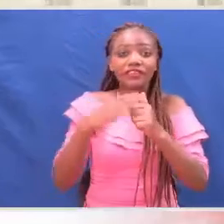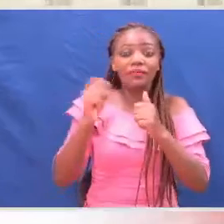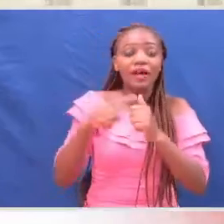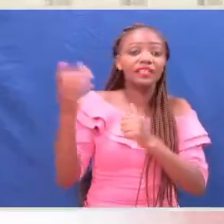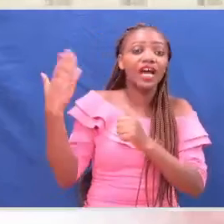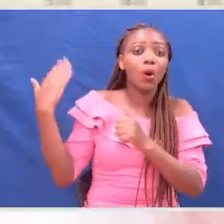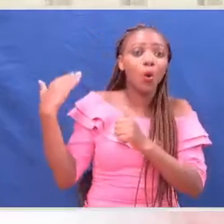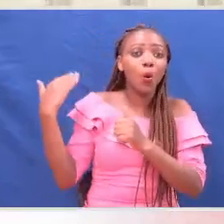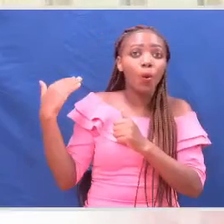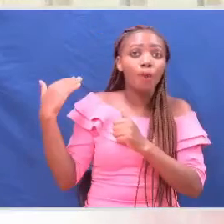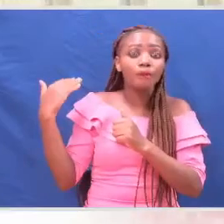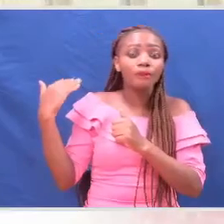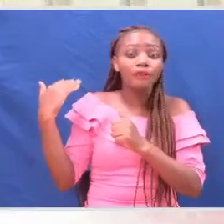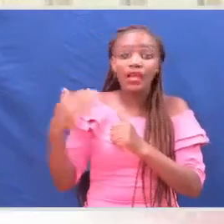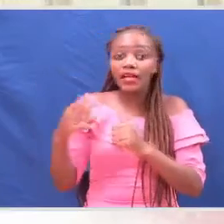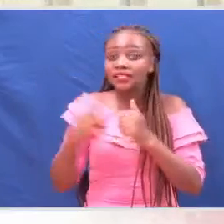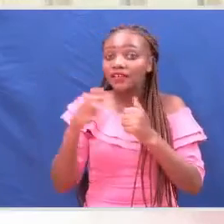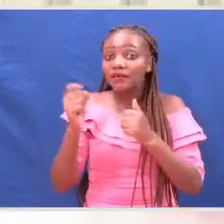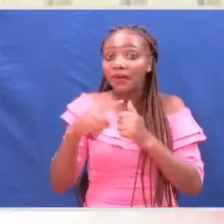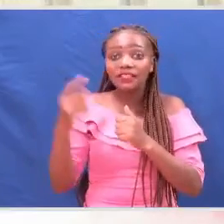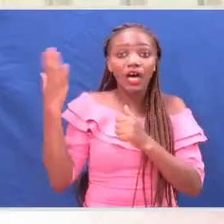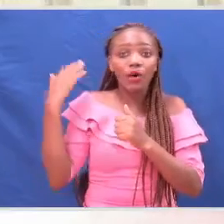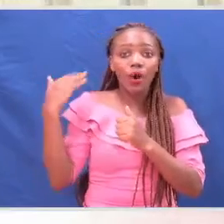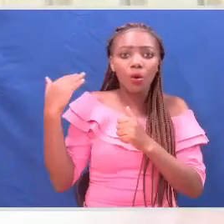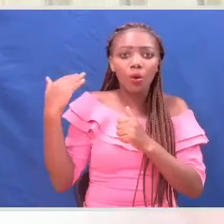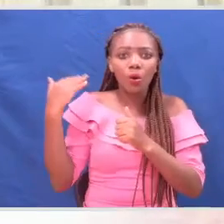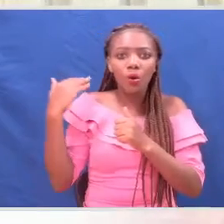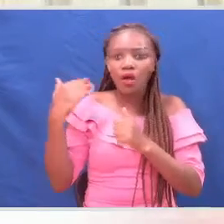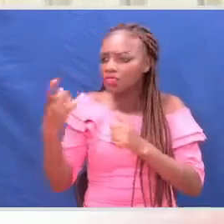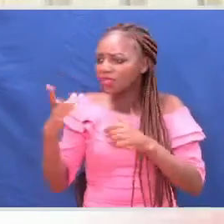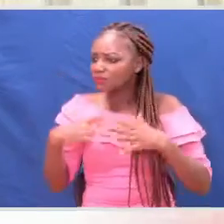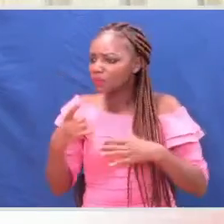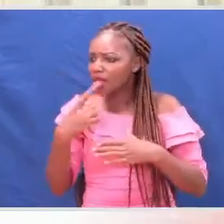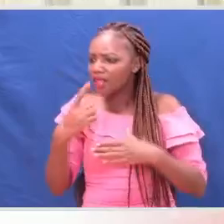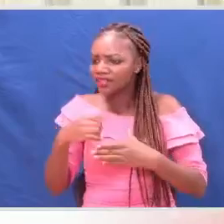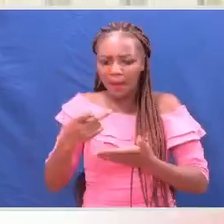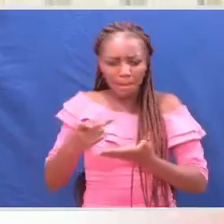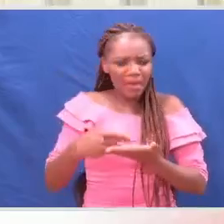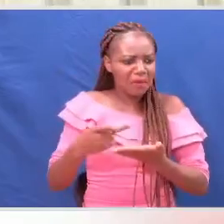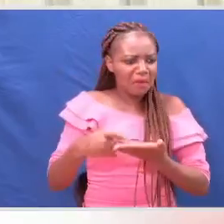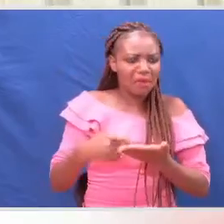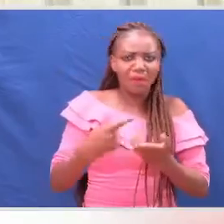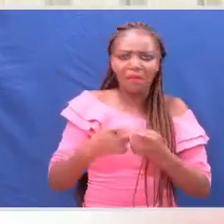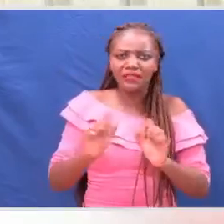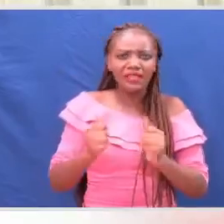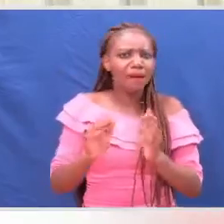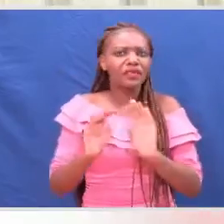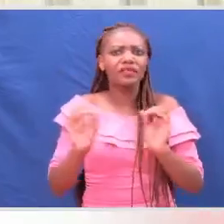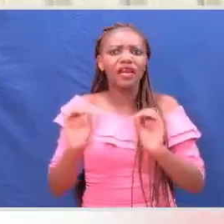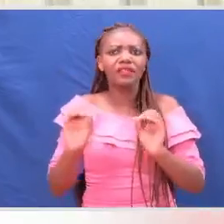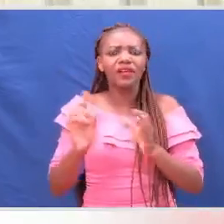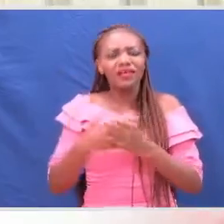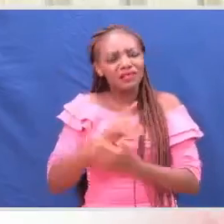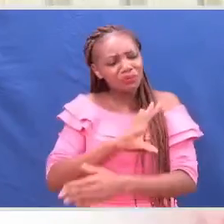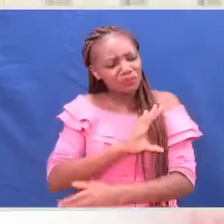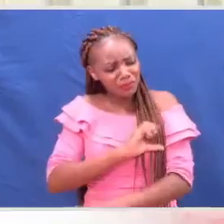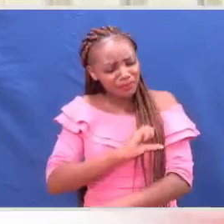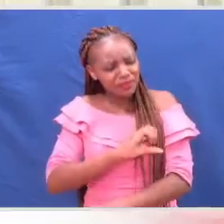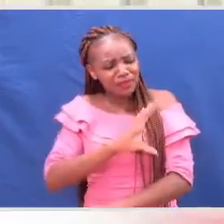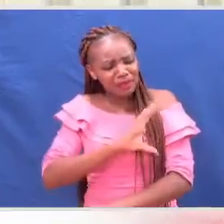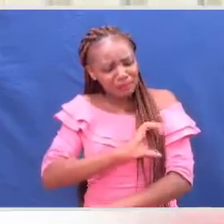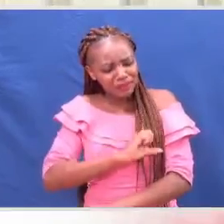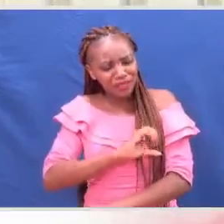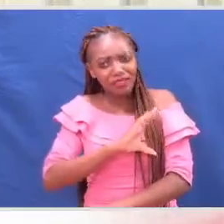mwezi wa 7 adhiwata wanakuwa wakisema watatulipa hii pesa baada ya wiki 2. Sasa tumevumilia,